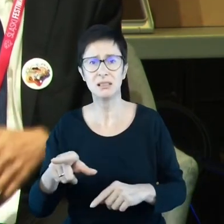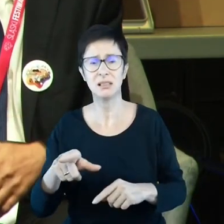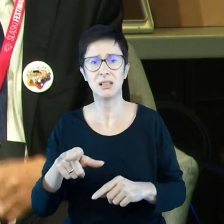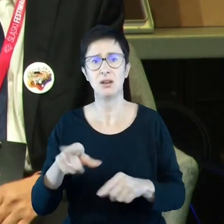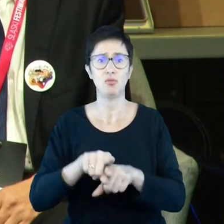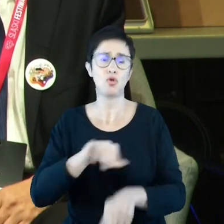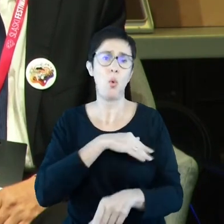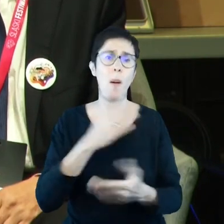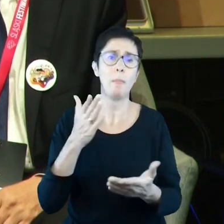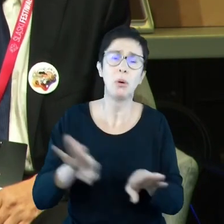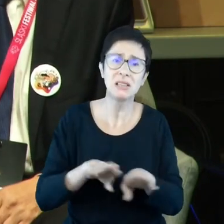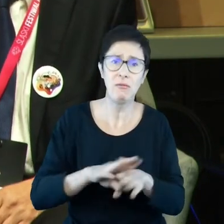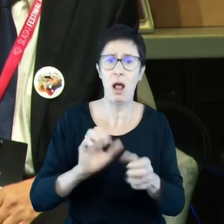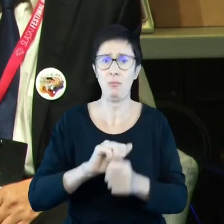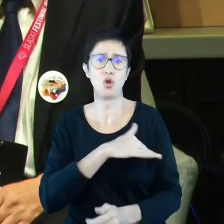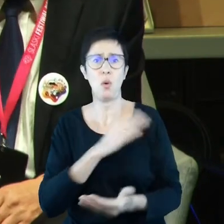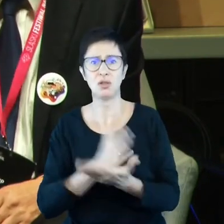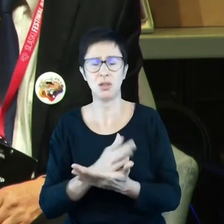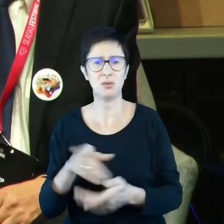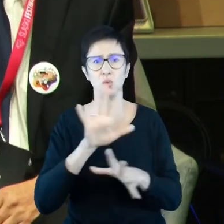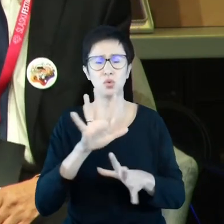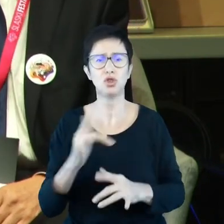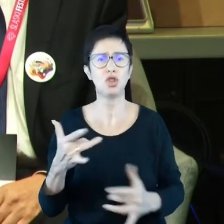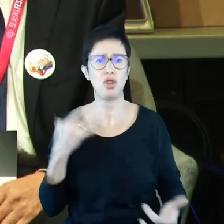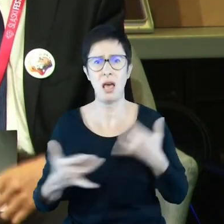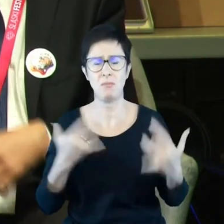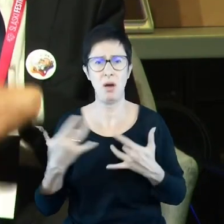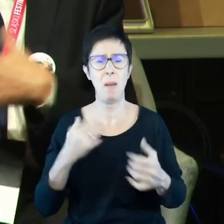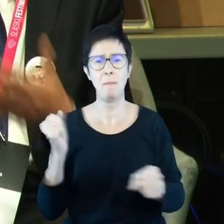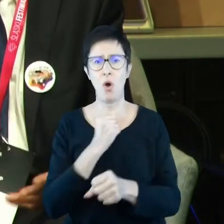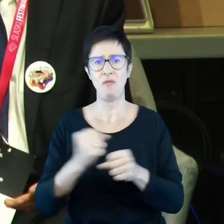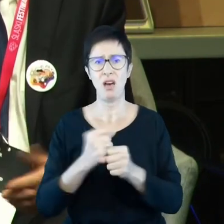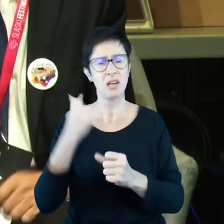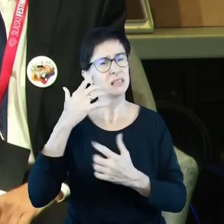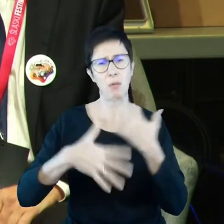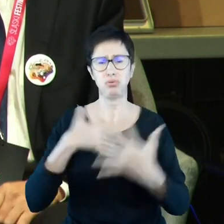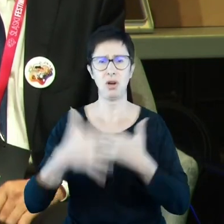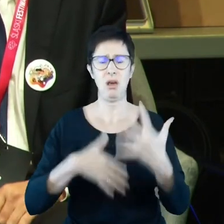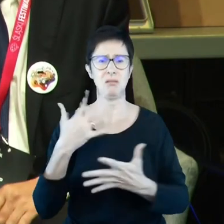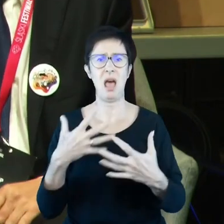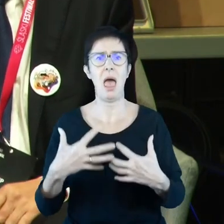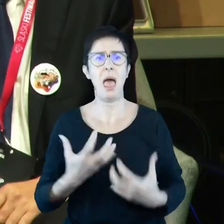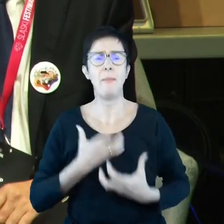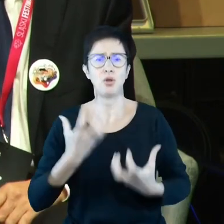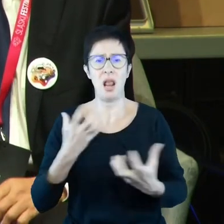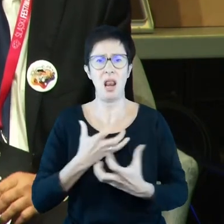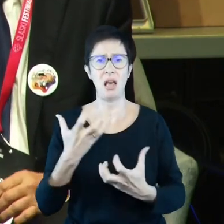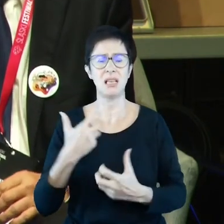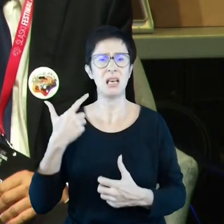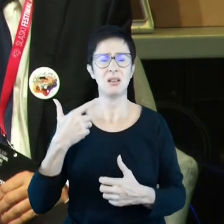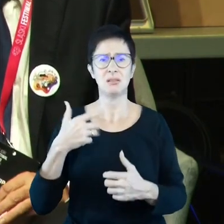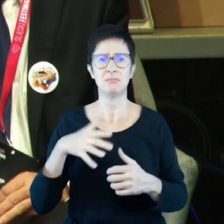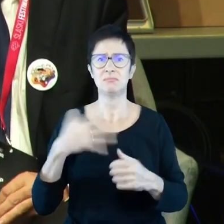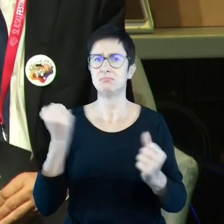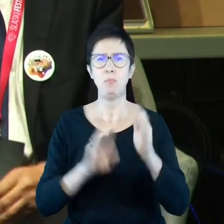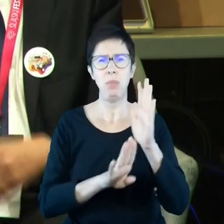podstawowej czy szkoły średniej cierpiało na bardzo, bardzo poważne zaburzenia emocjonalne, na depresję. Skala samobójstw powiększyła się